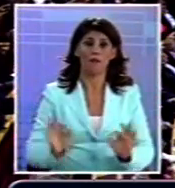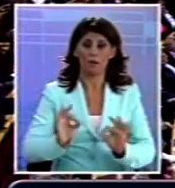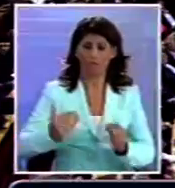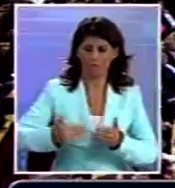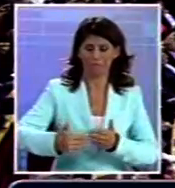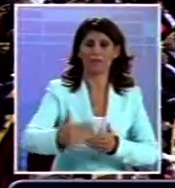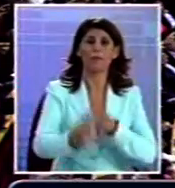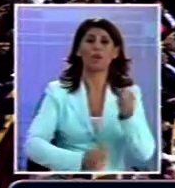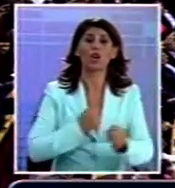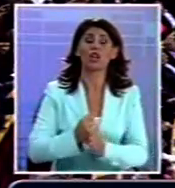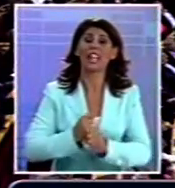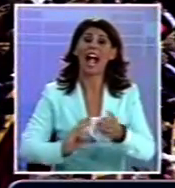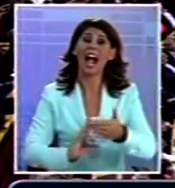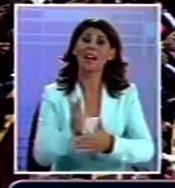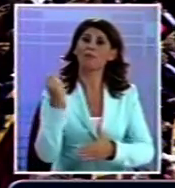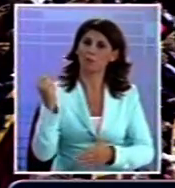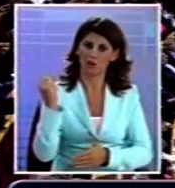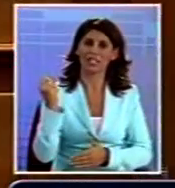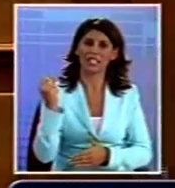χρόνια η ανάπτυξη θα είναι πολύ ισχυρή.